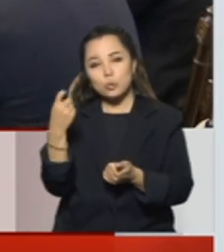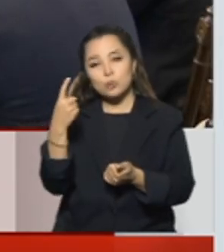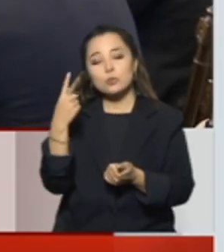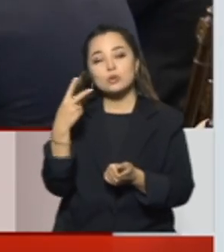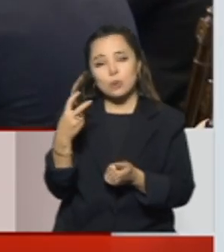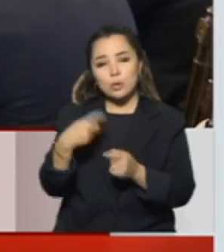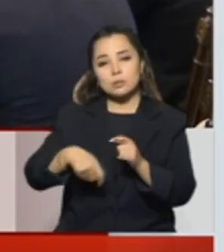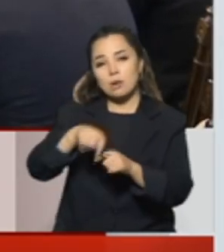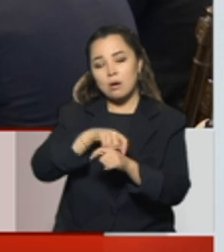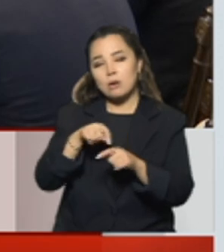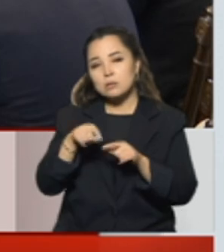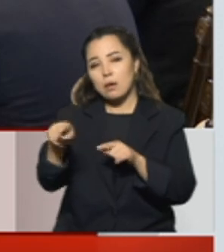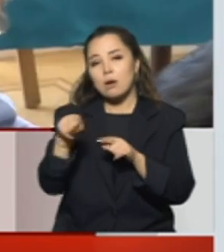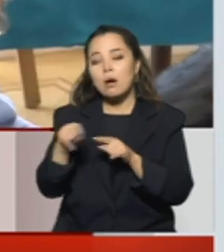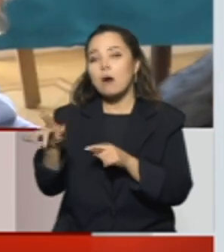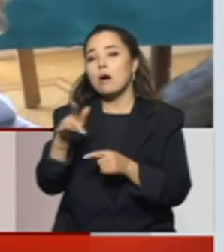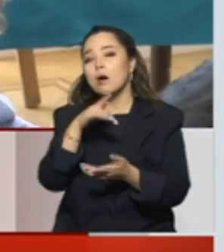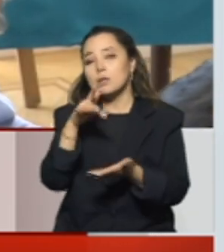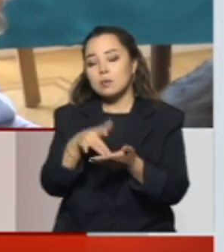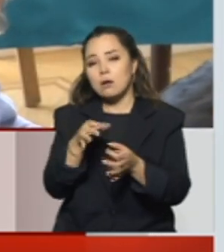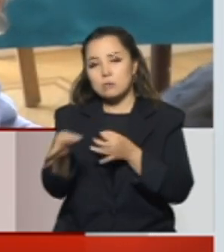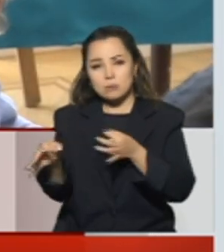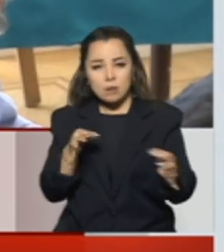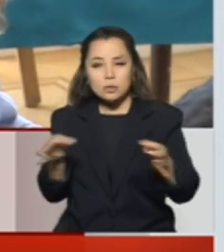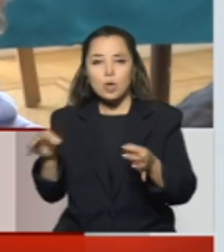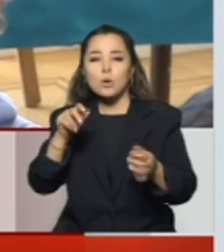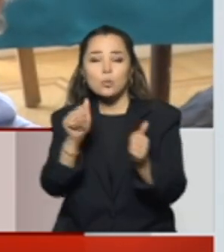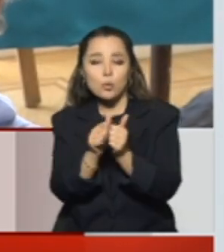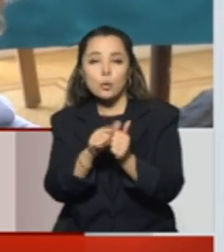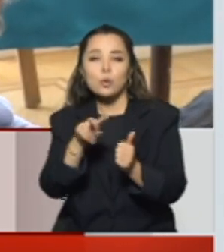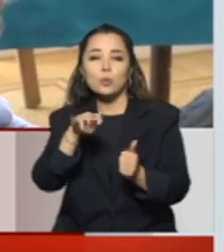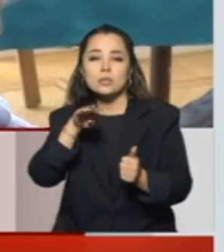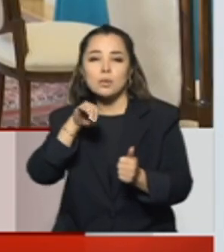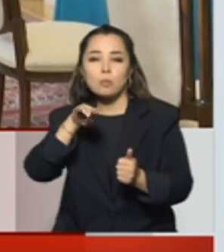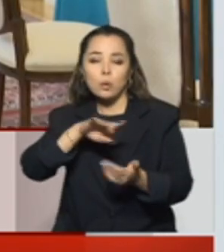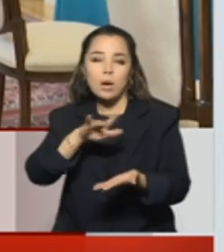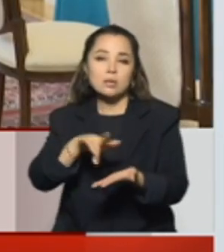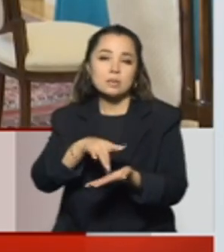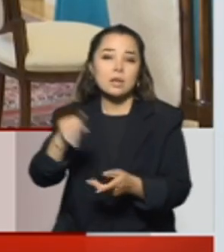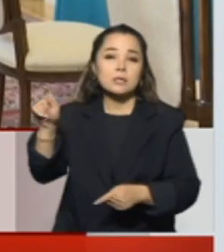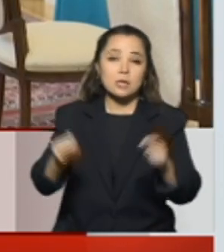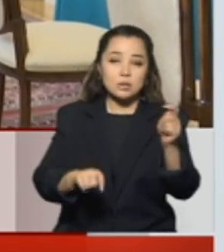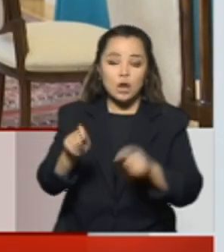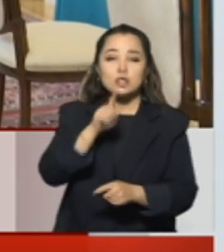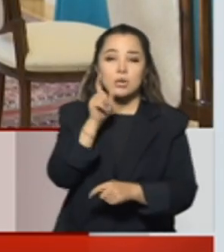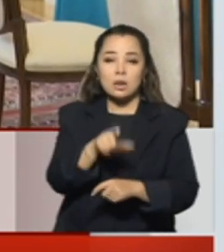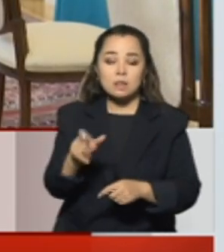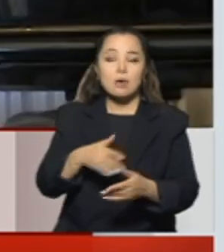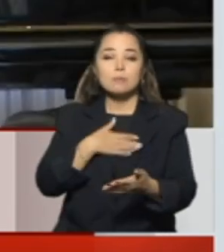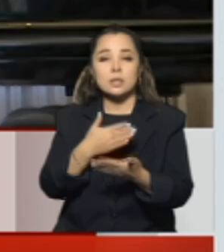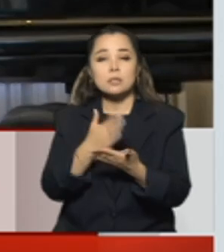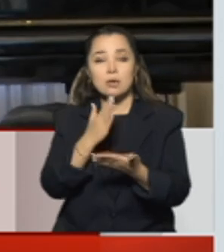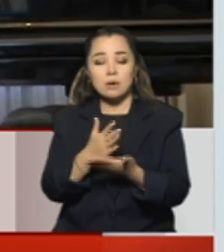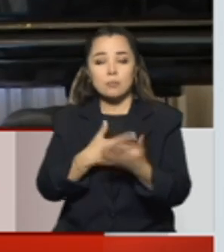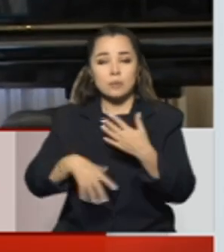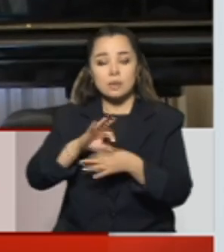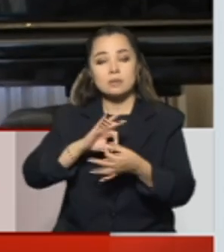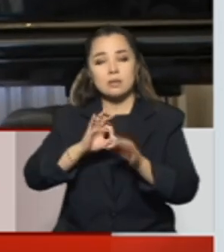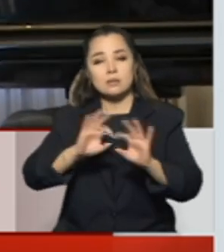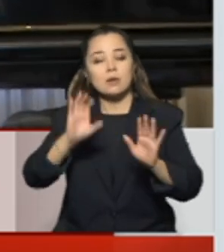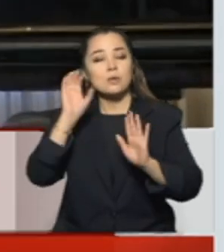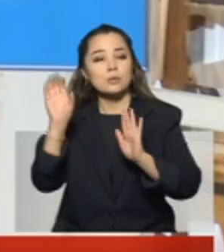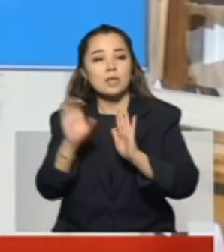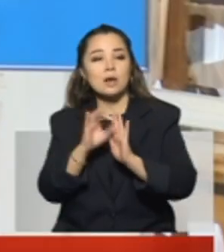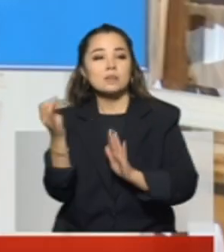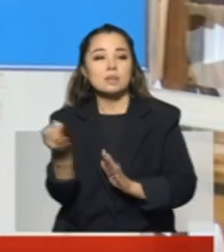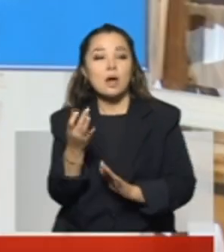100-200 шақырым жердегі қалалардан және көршілес Люксембург мемлекетінен келіп жатыр. Жастар өте белсенді. Сұхбатты бірге